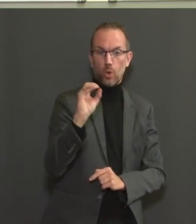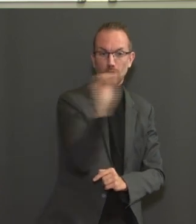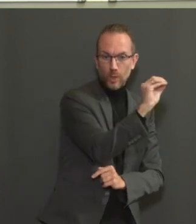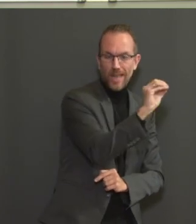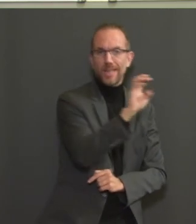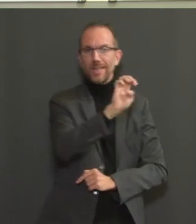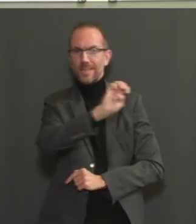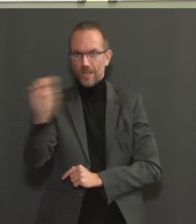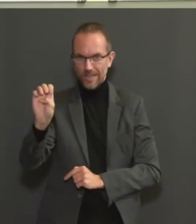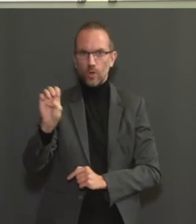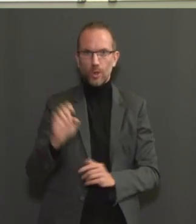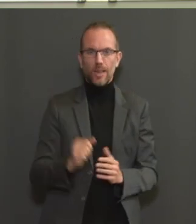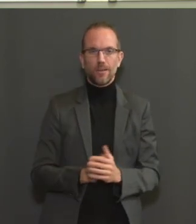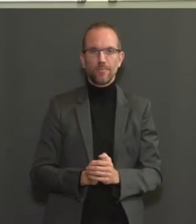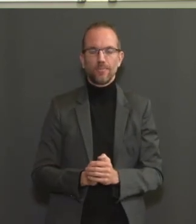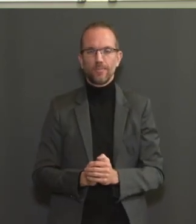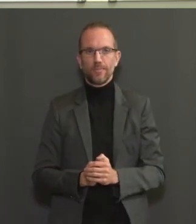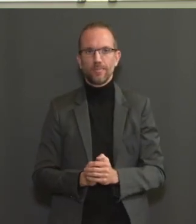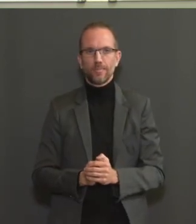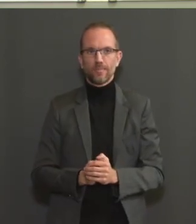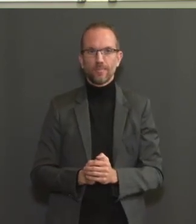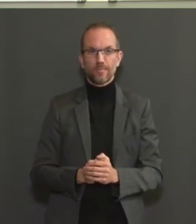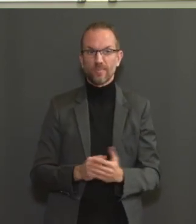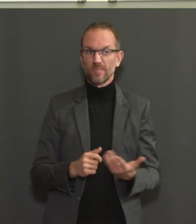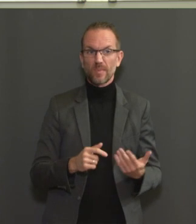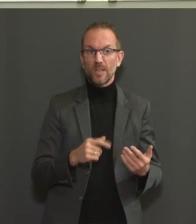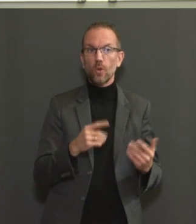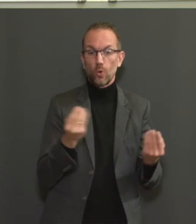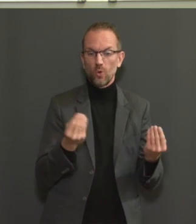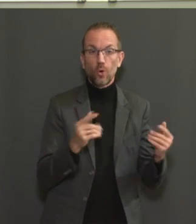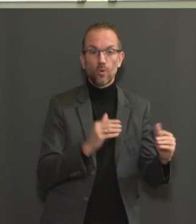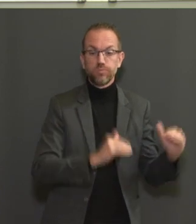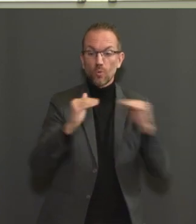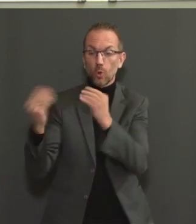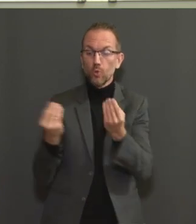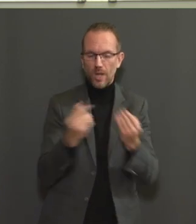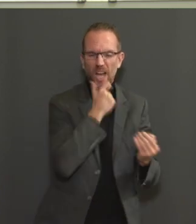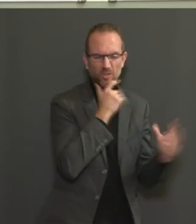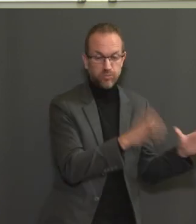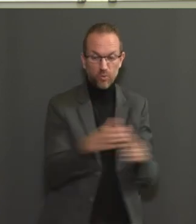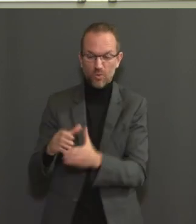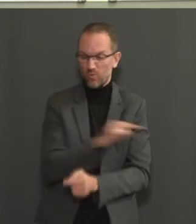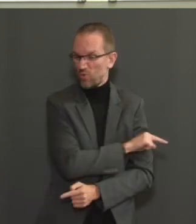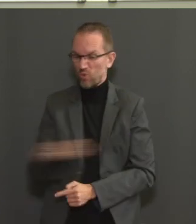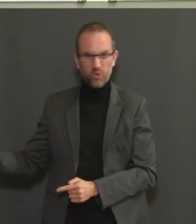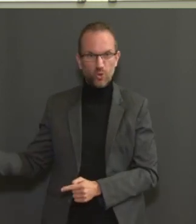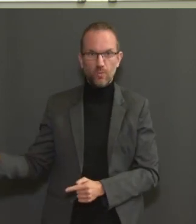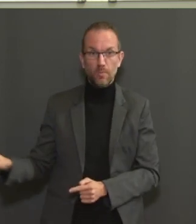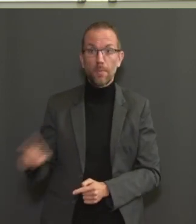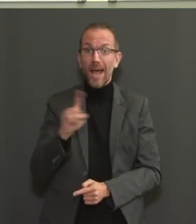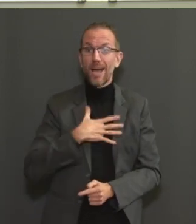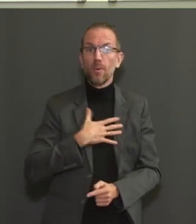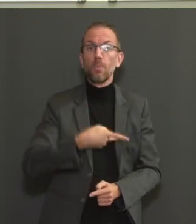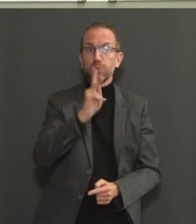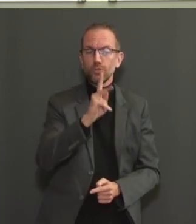Ces augmentations se produisent dans toutes les tranches d'âge, avec une augmentation relative la plus importante. On a